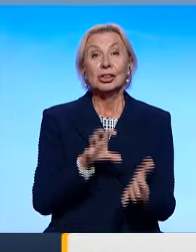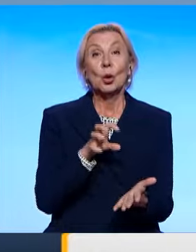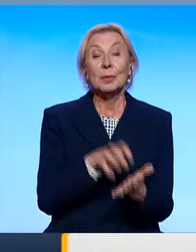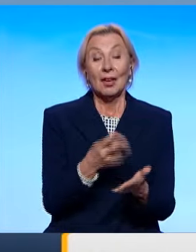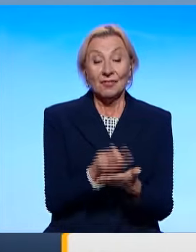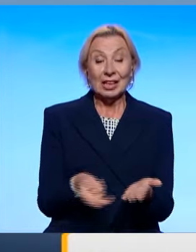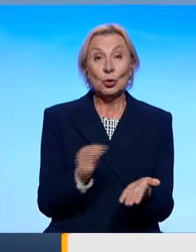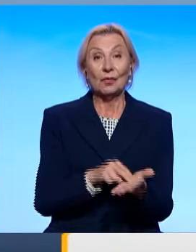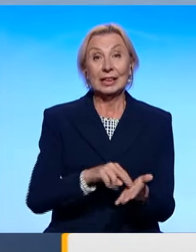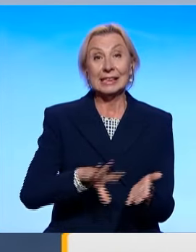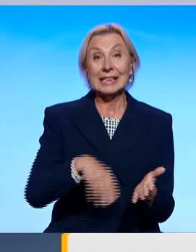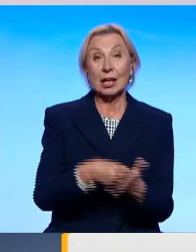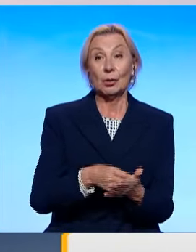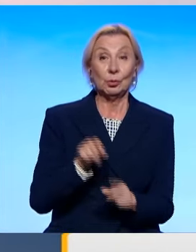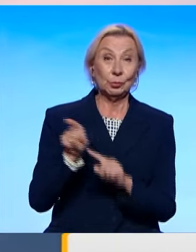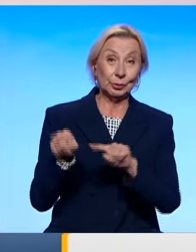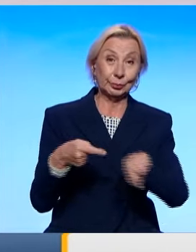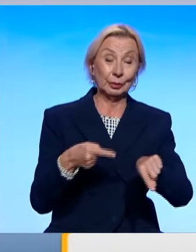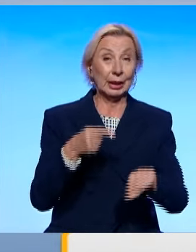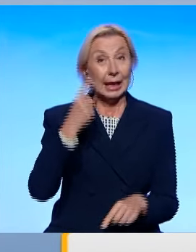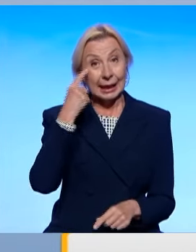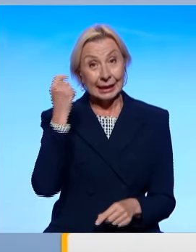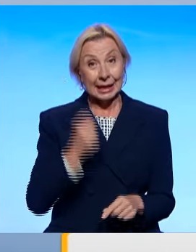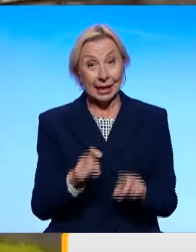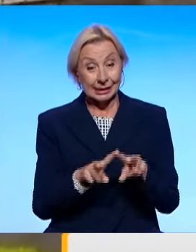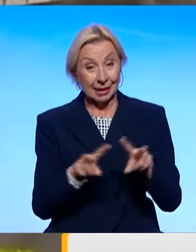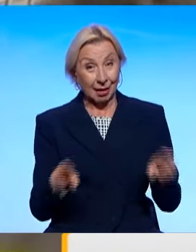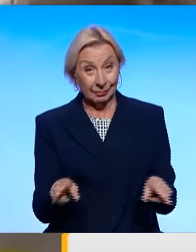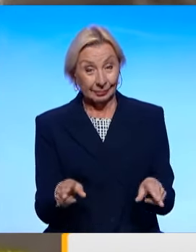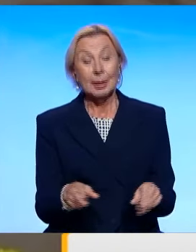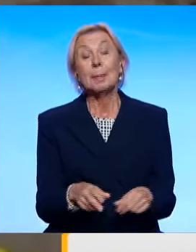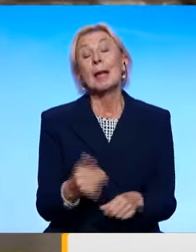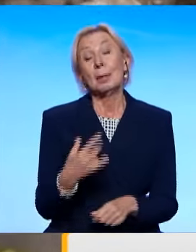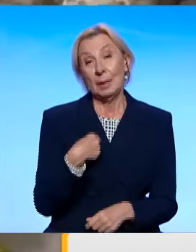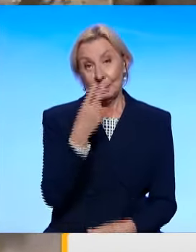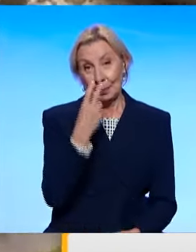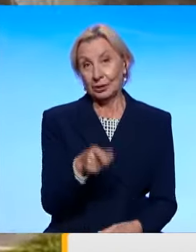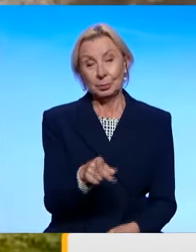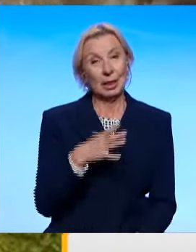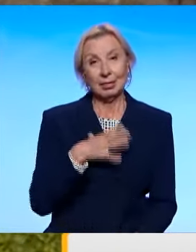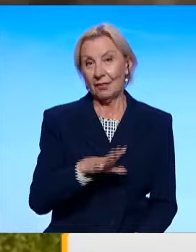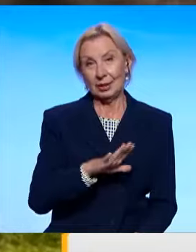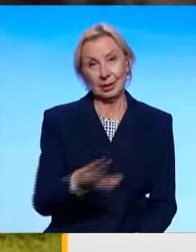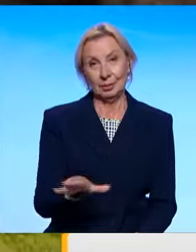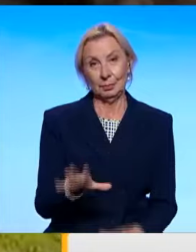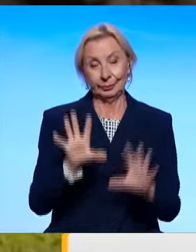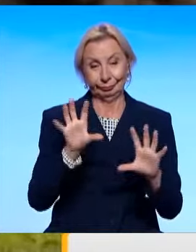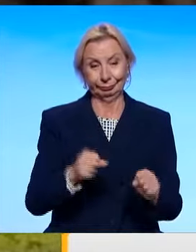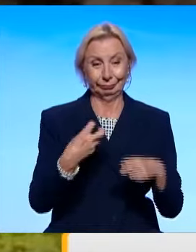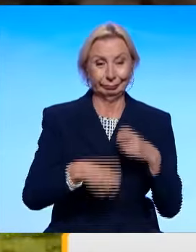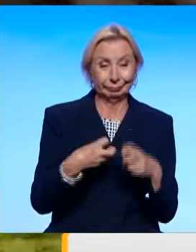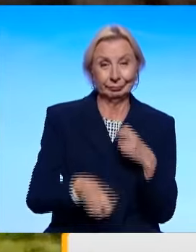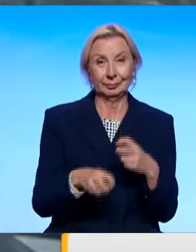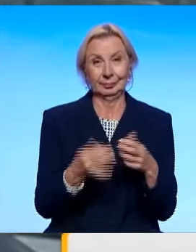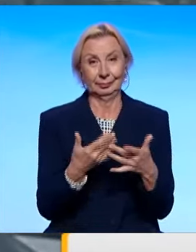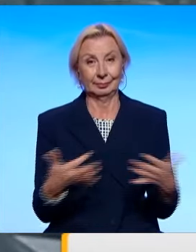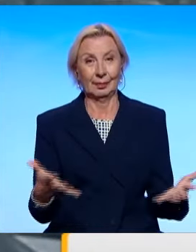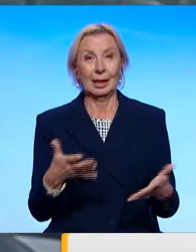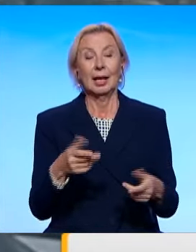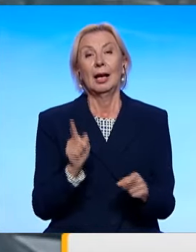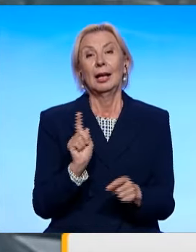рахунок китайського теж аналога в ні, ми бачимо, що воно не витримує, в тому числі природні якісь явища,